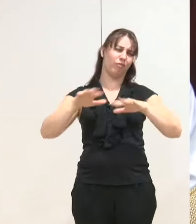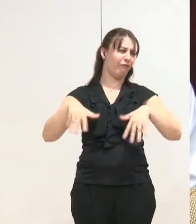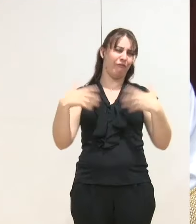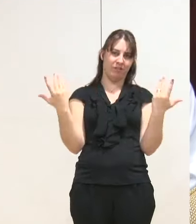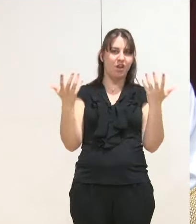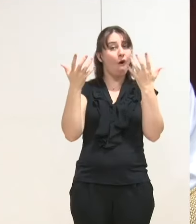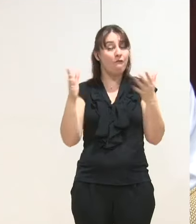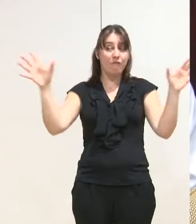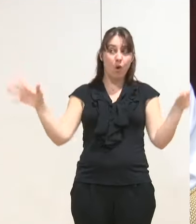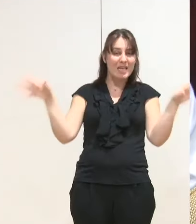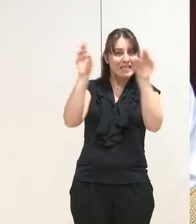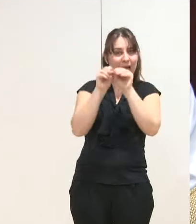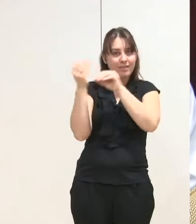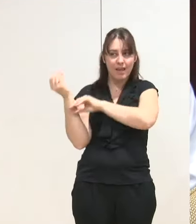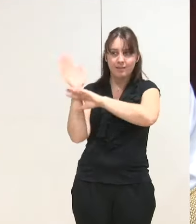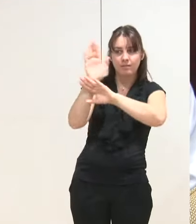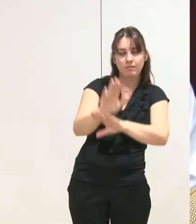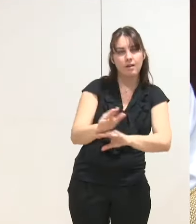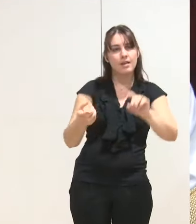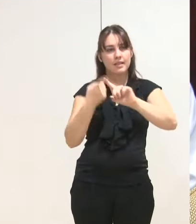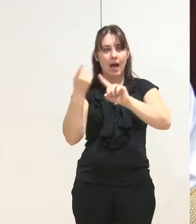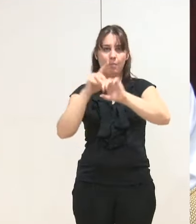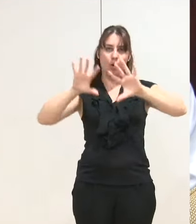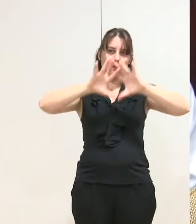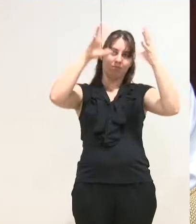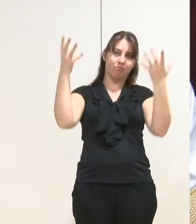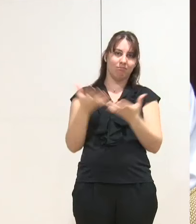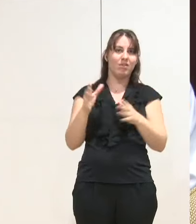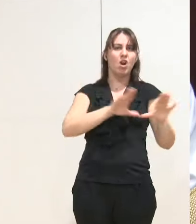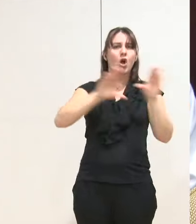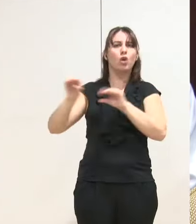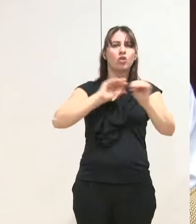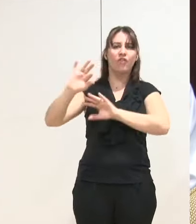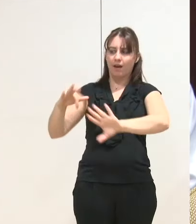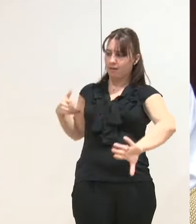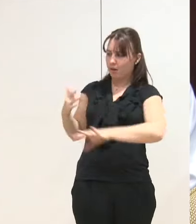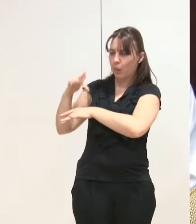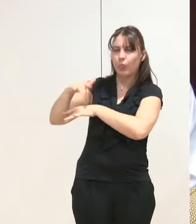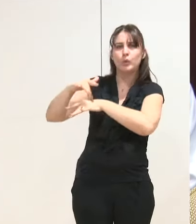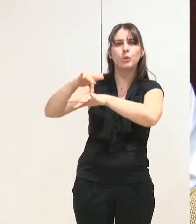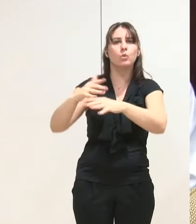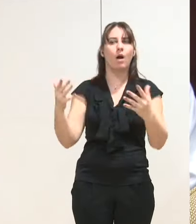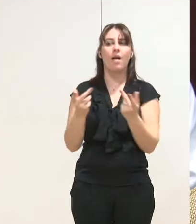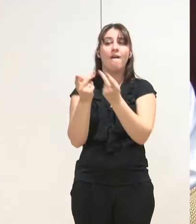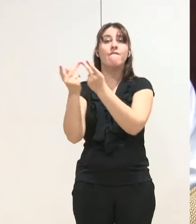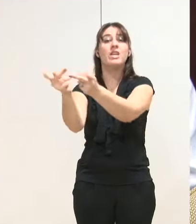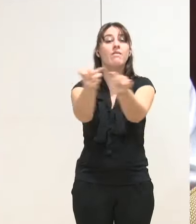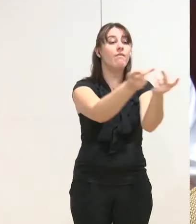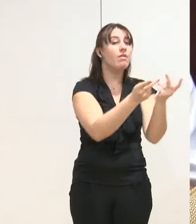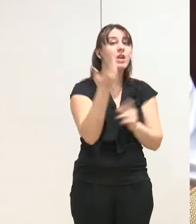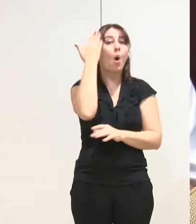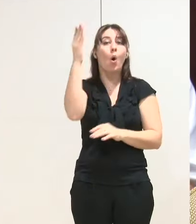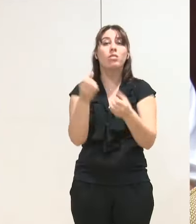et il me semblait intéressant de mettre en perspective l'ensemble des transferts qui ont été effectués par les communes de l'agglomération et de